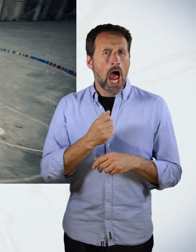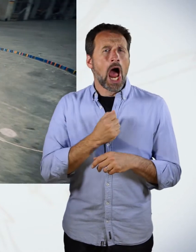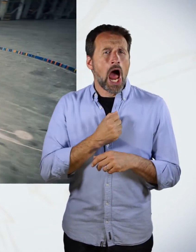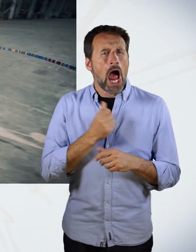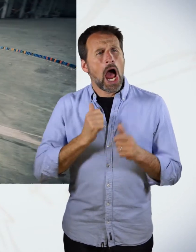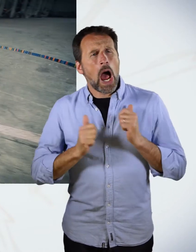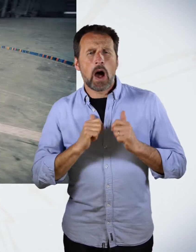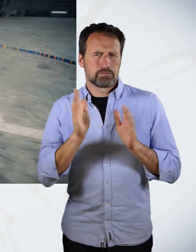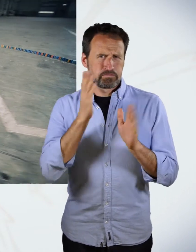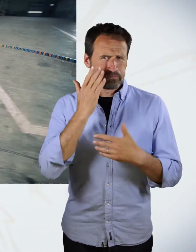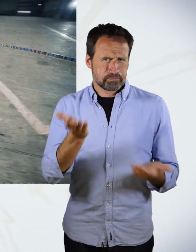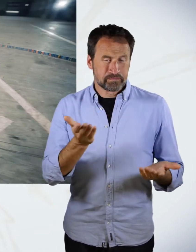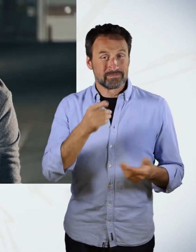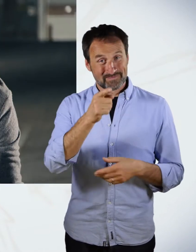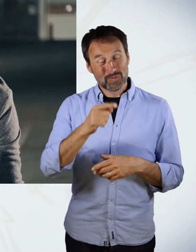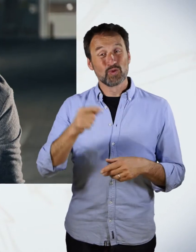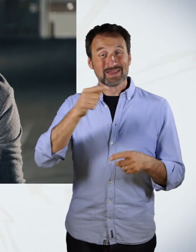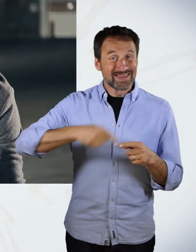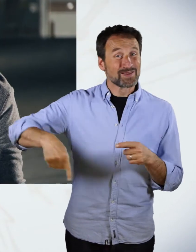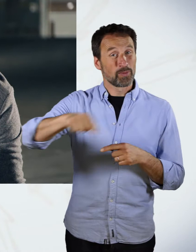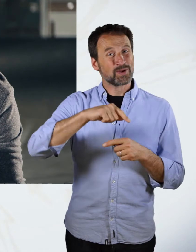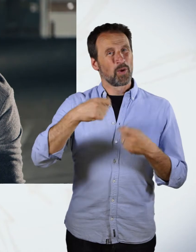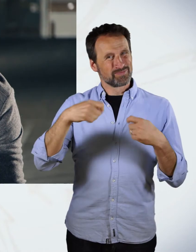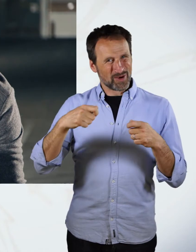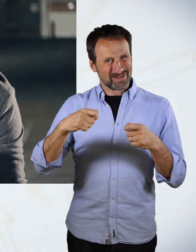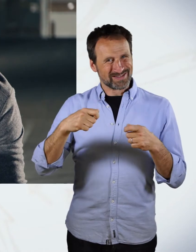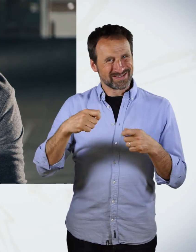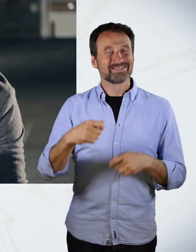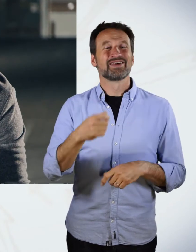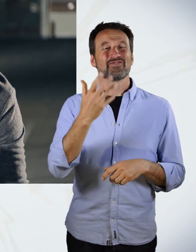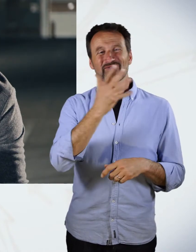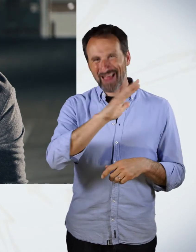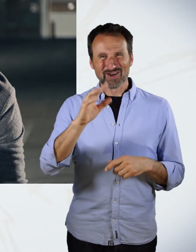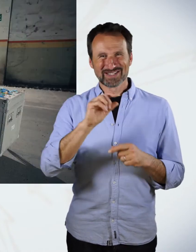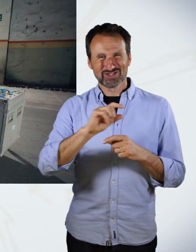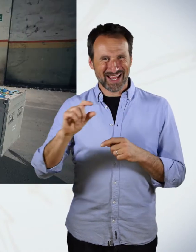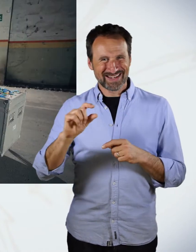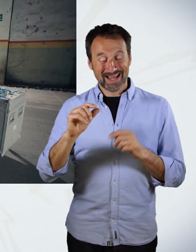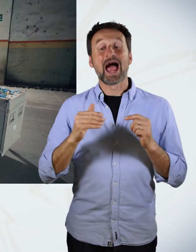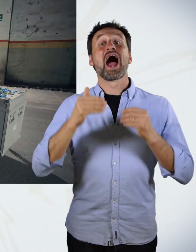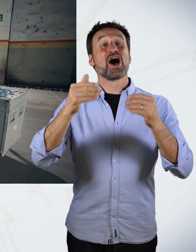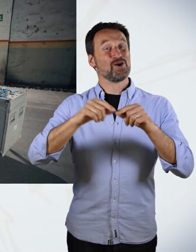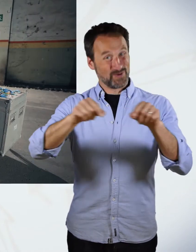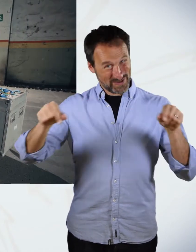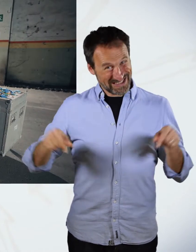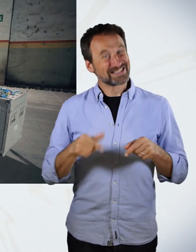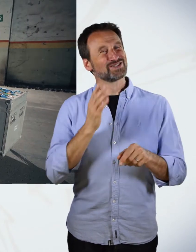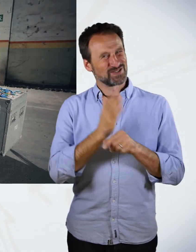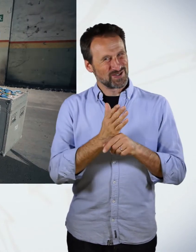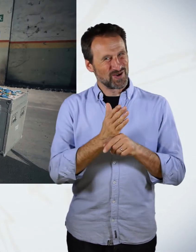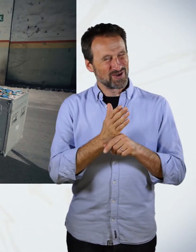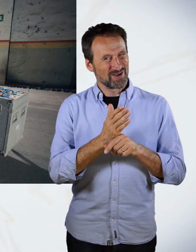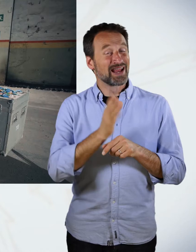5000 Steine, 2 Stunden Zeit. Der äußere Ring steht bereits, aber sei bloß vorsichtig, denn du hast ja ein kleines